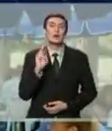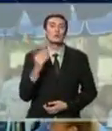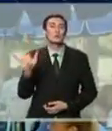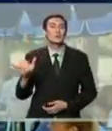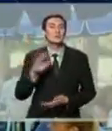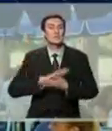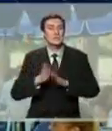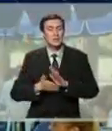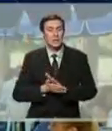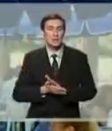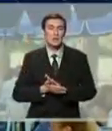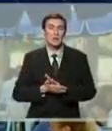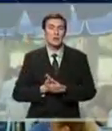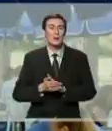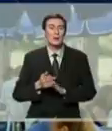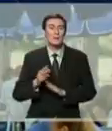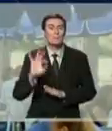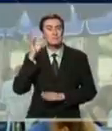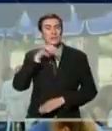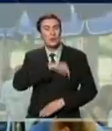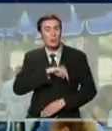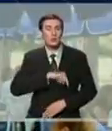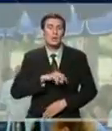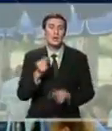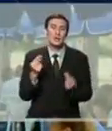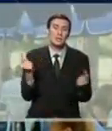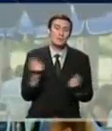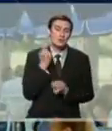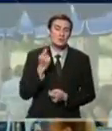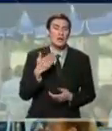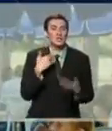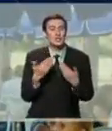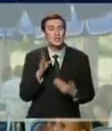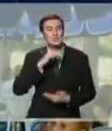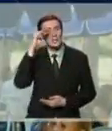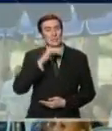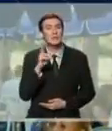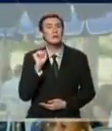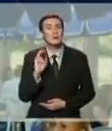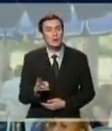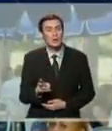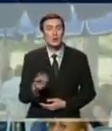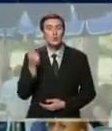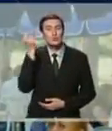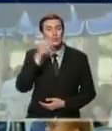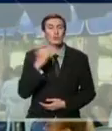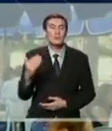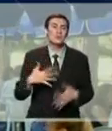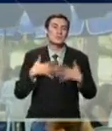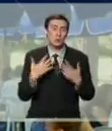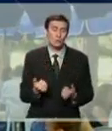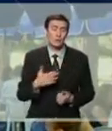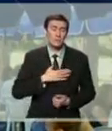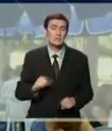состояние, психологическое состояние, экономическое. С родителями общаемся, узнаем о их здоровье. То